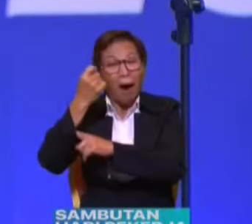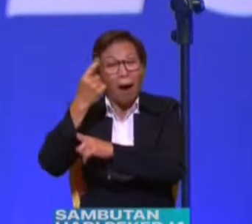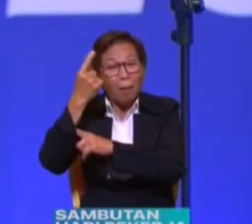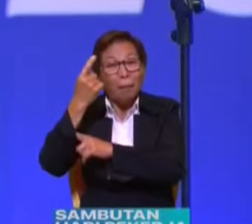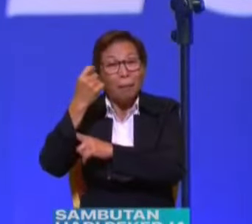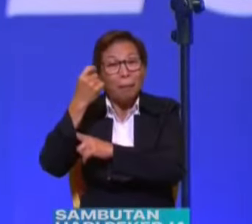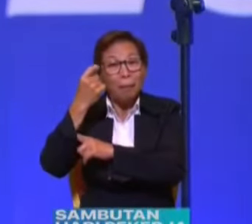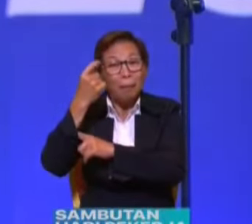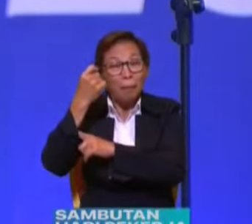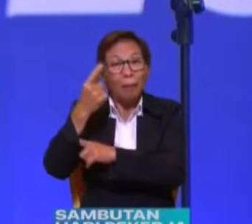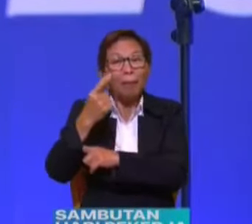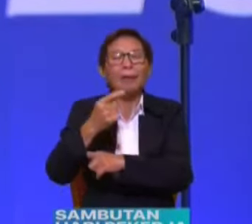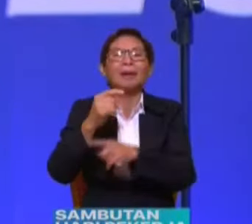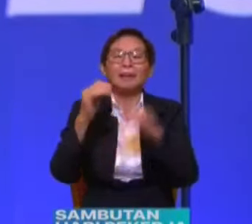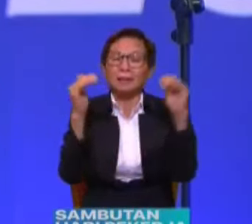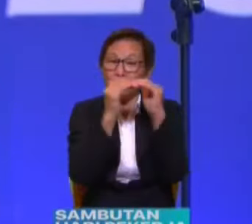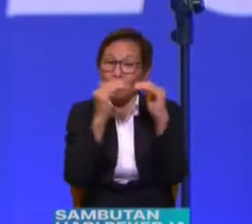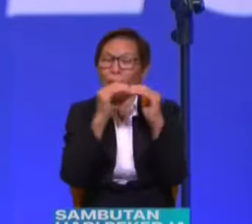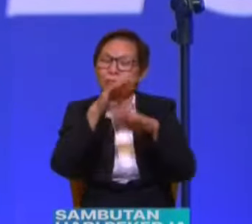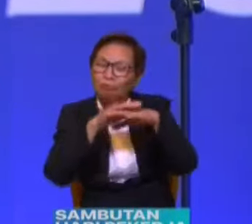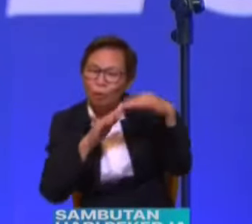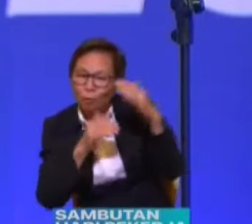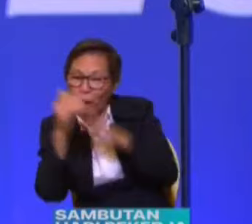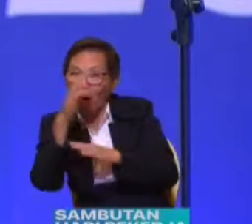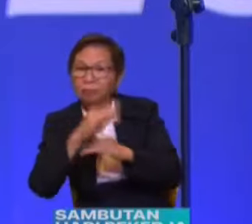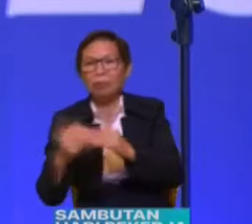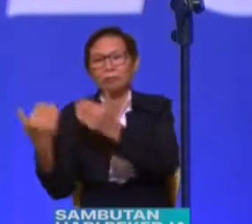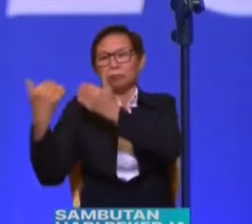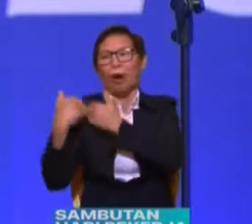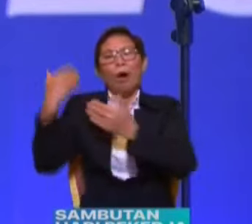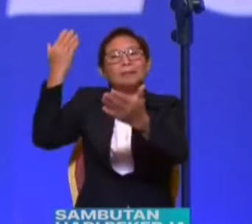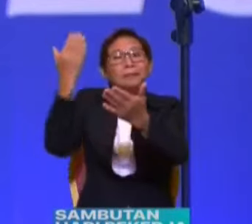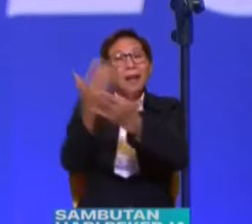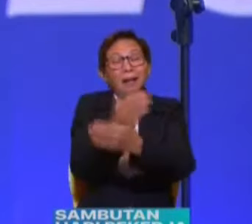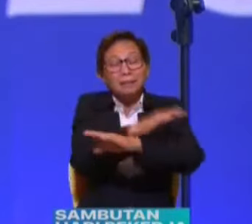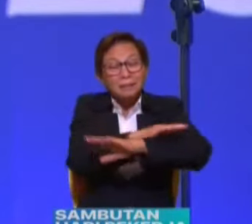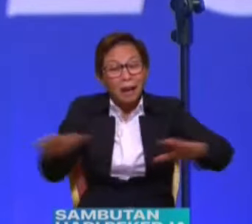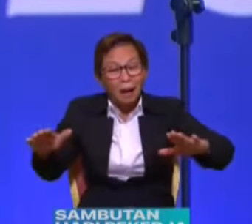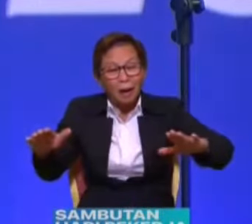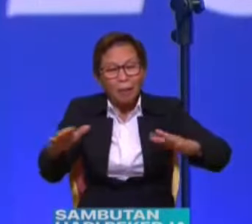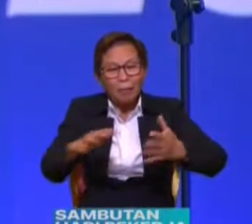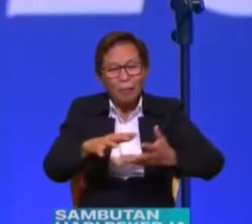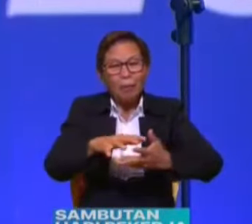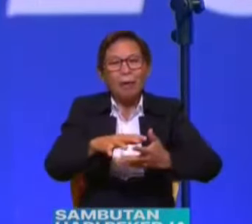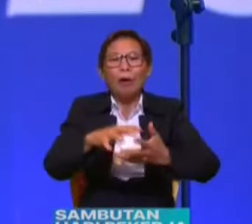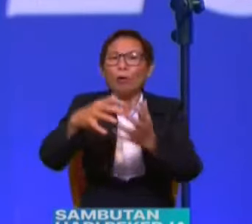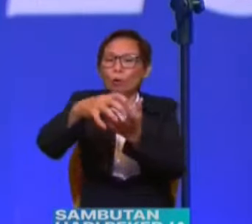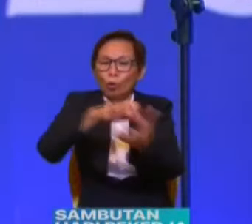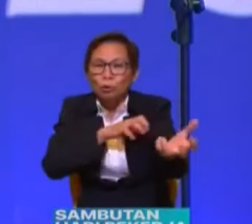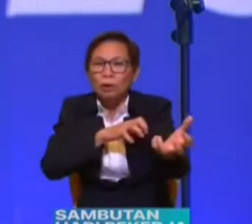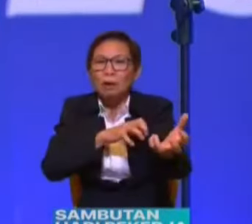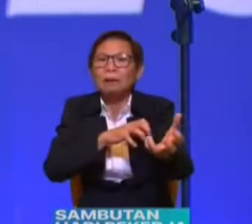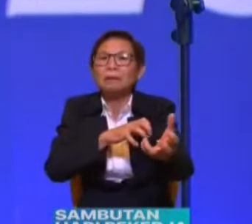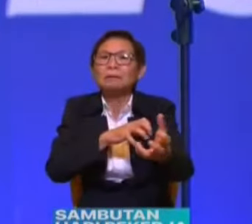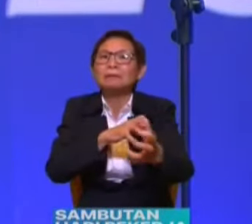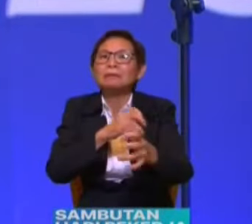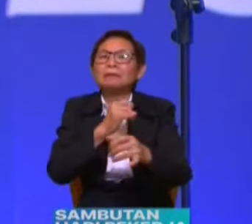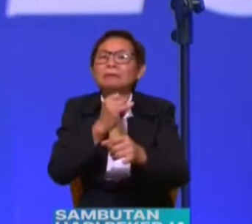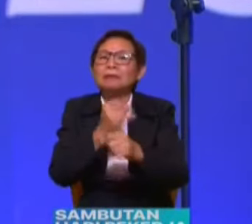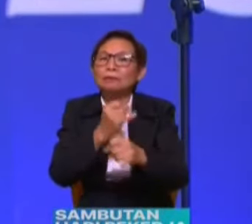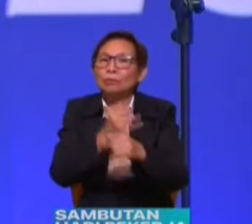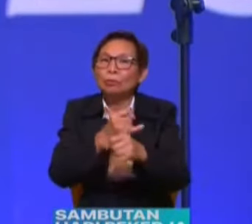keseimbangan, keselesaan, tanggungjawab, sehingga jangan sehingga merobekkan institusi dalam